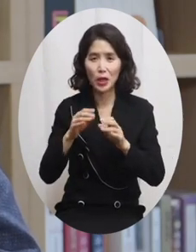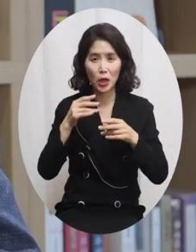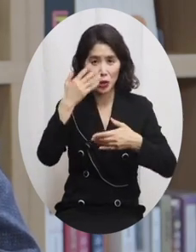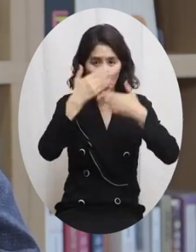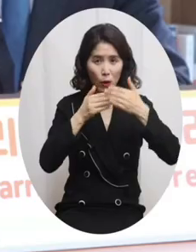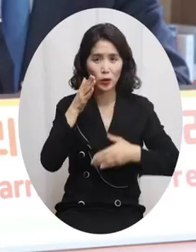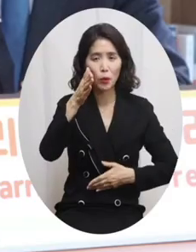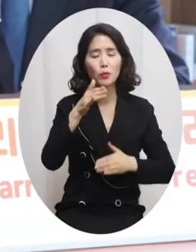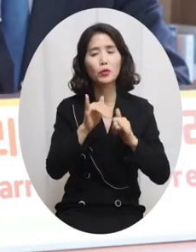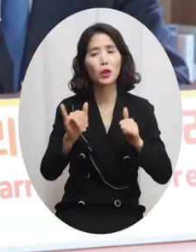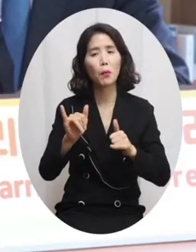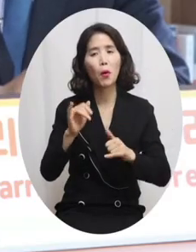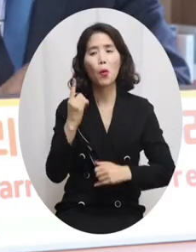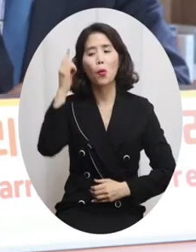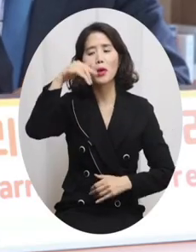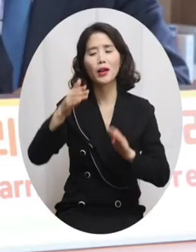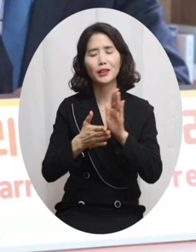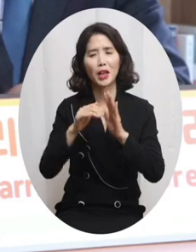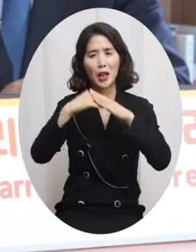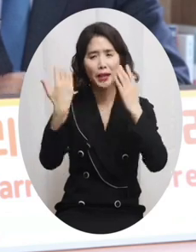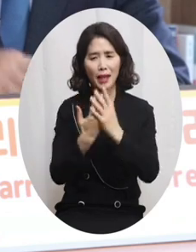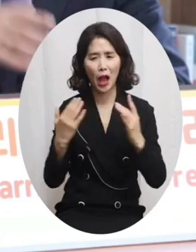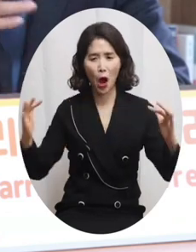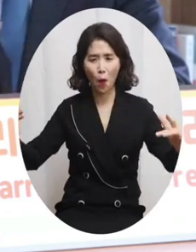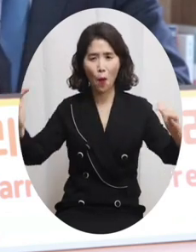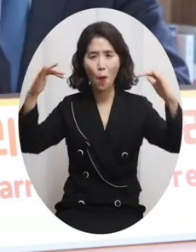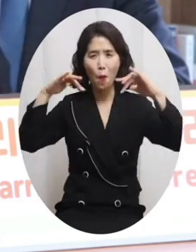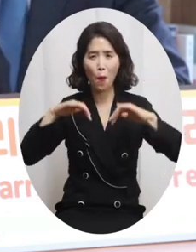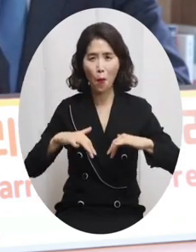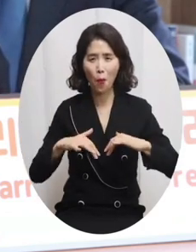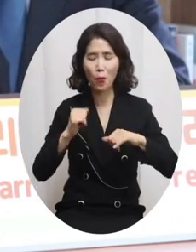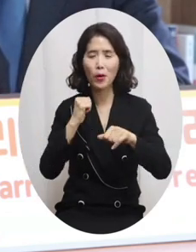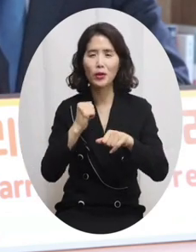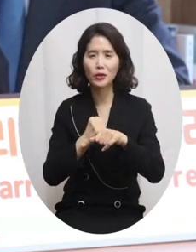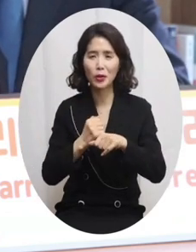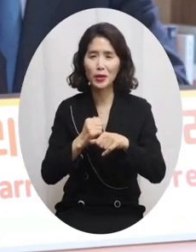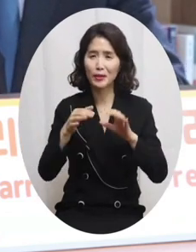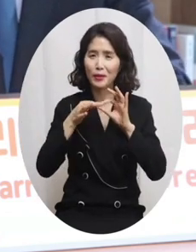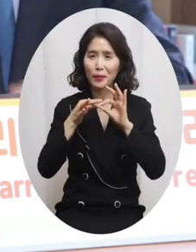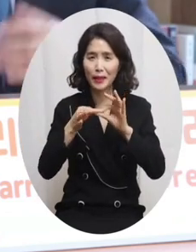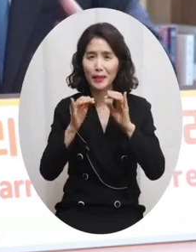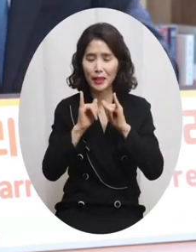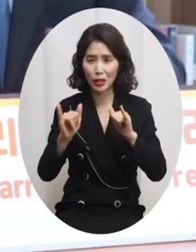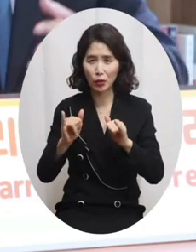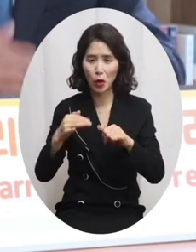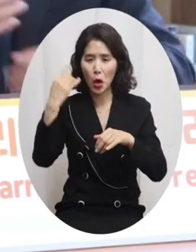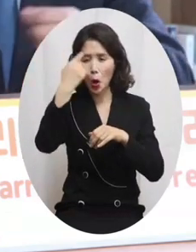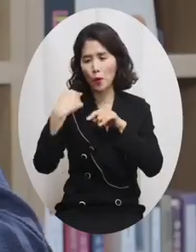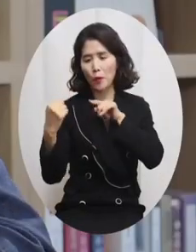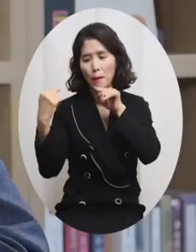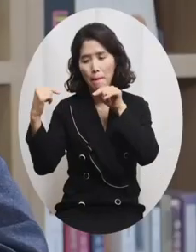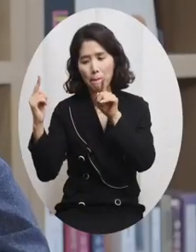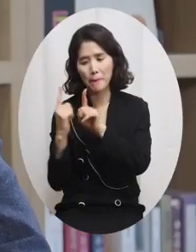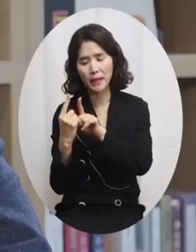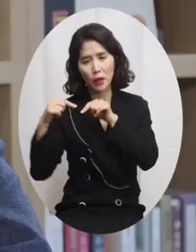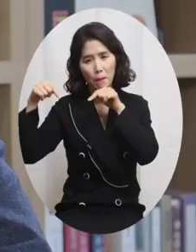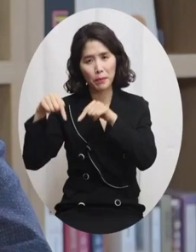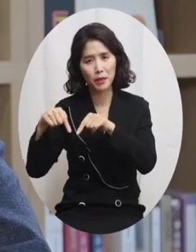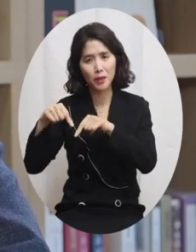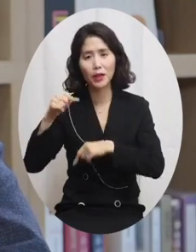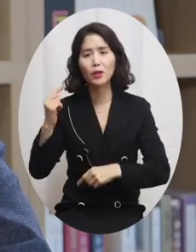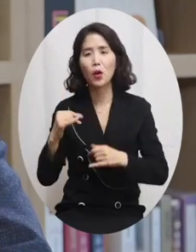분들은 다 고양시에 와서 아, 네. 여기 구경하고 가거나 여기 와서 뭔가 관계자들하고 미팅을 하거나 네. 이러고 가야만